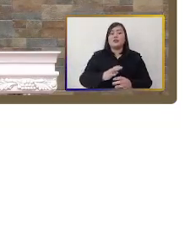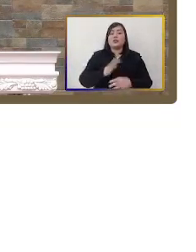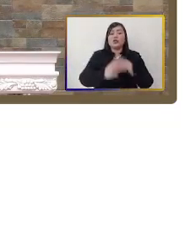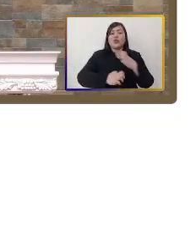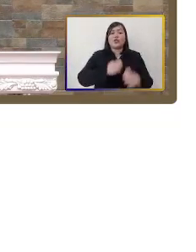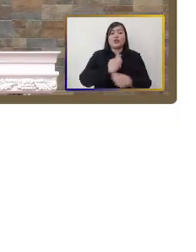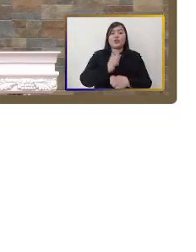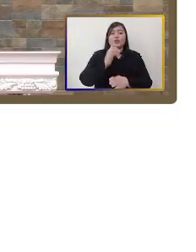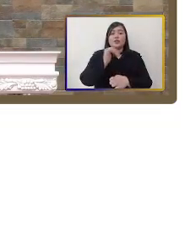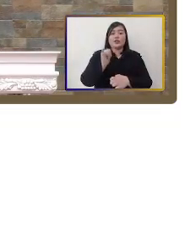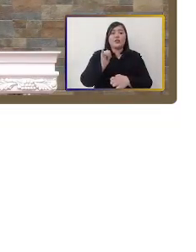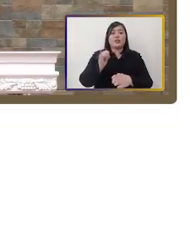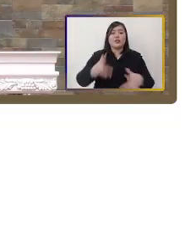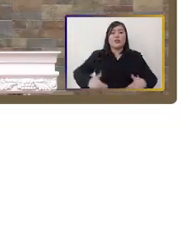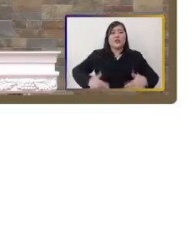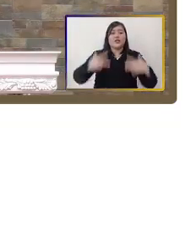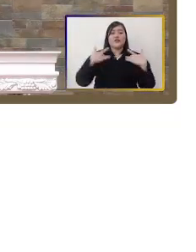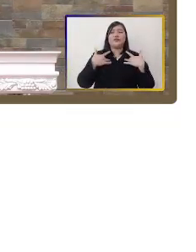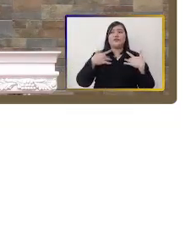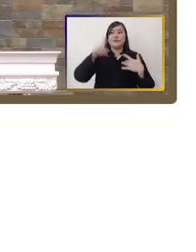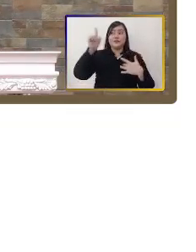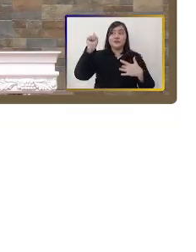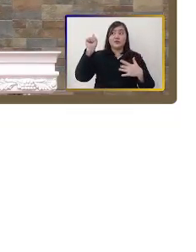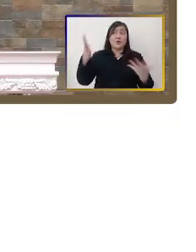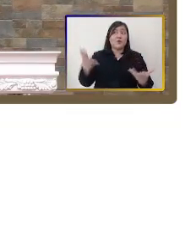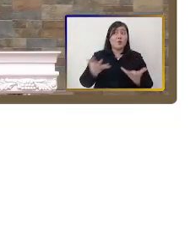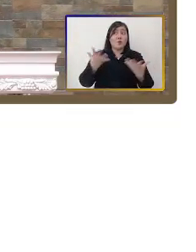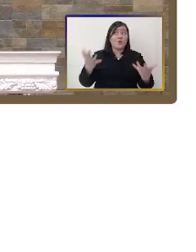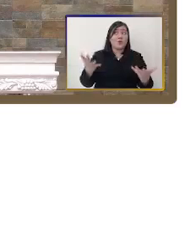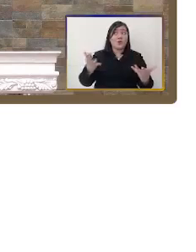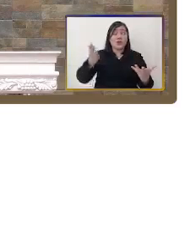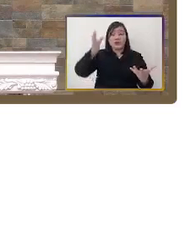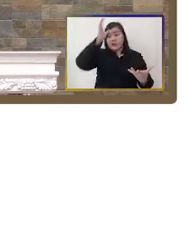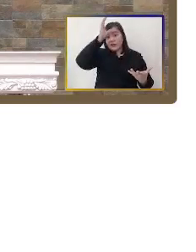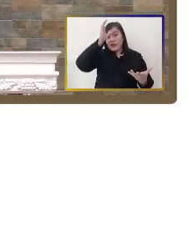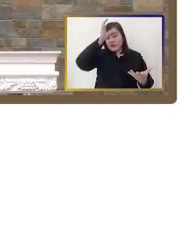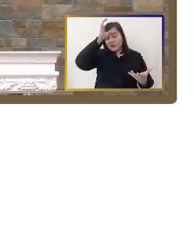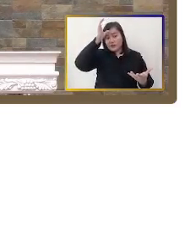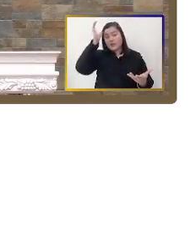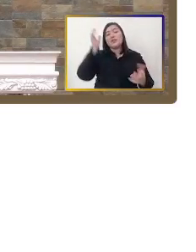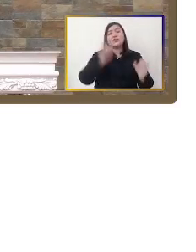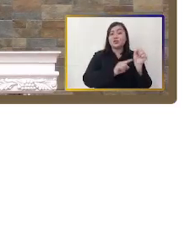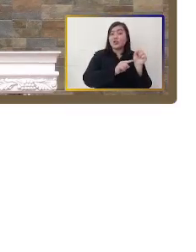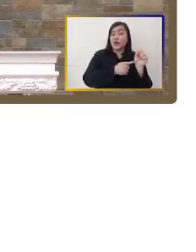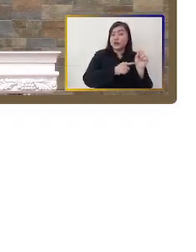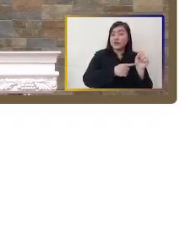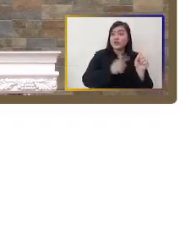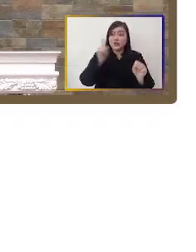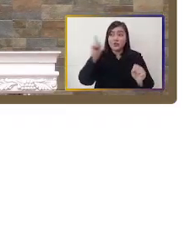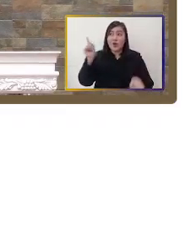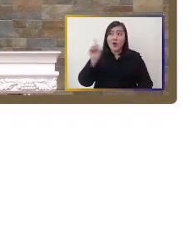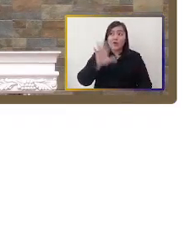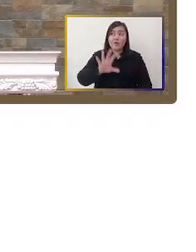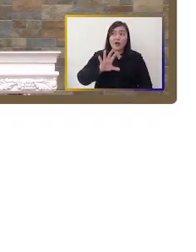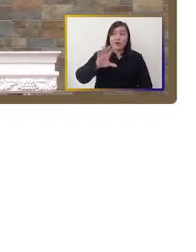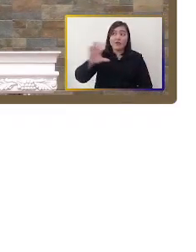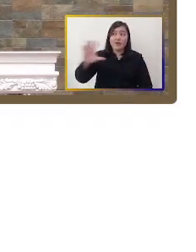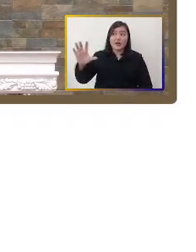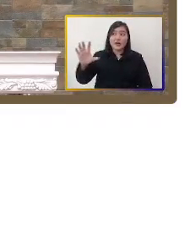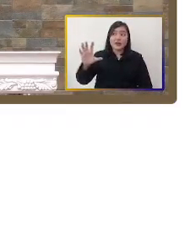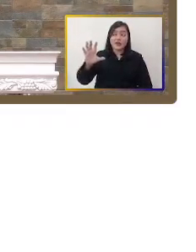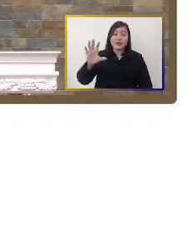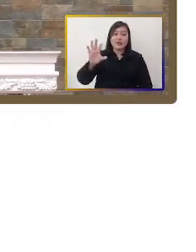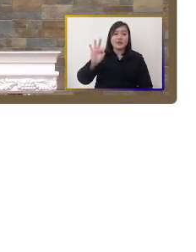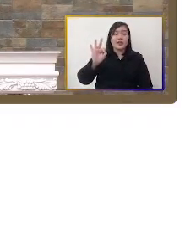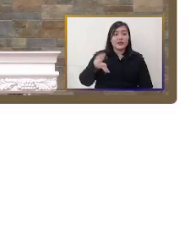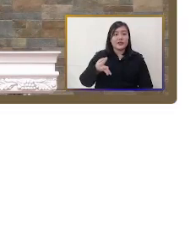590 AD. Maliwanag po dyan sa taas. Kailan yun? After pa ng post-apostolic age. You see? So